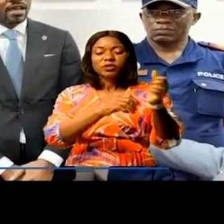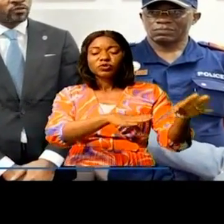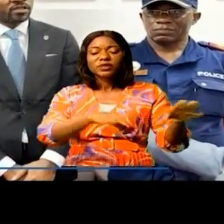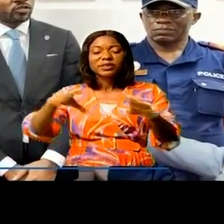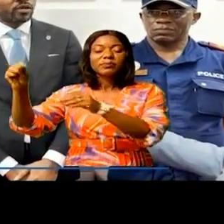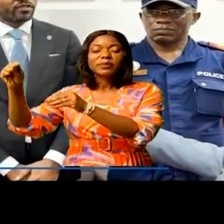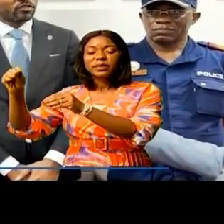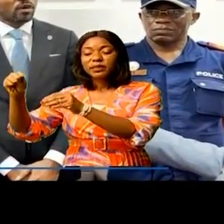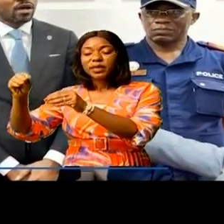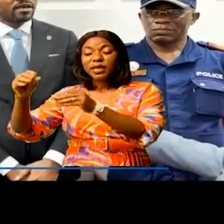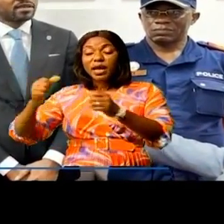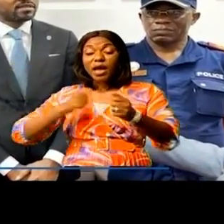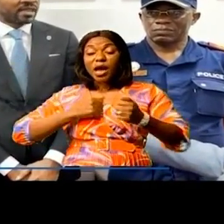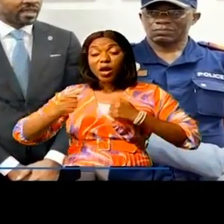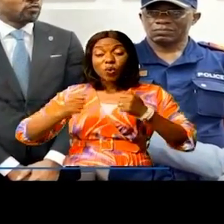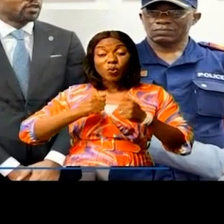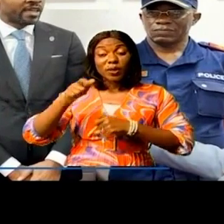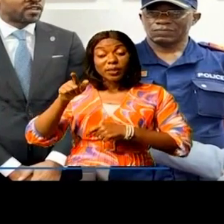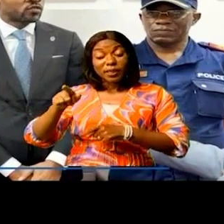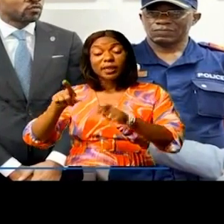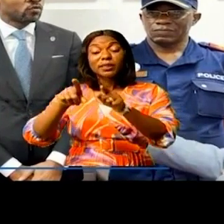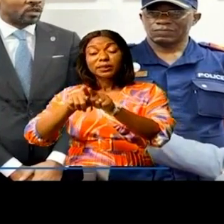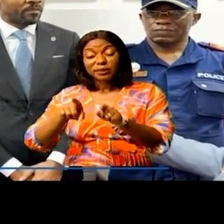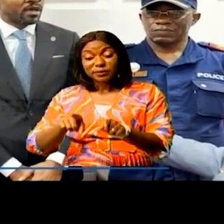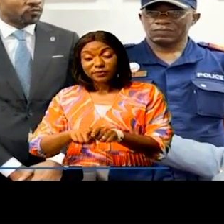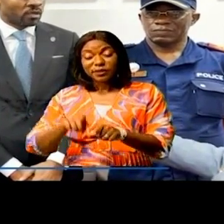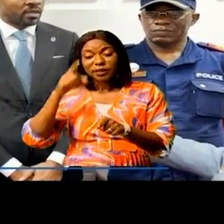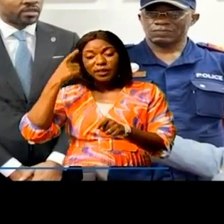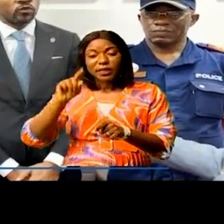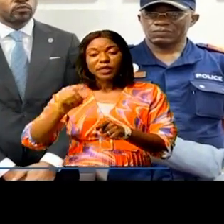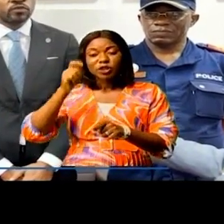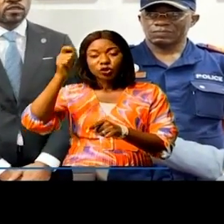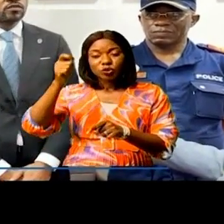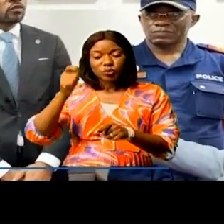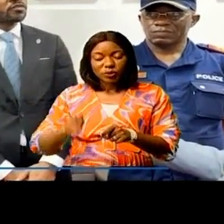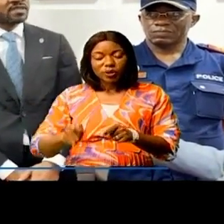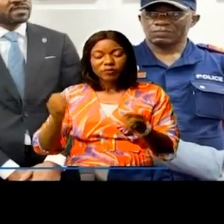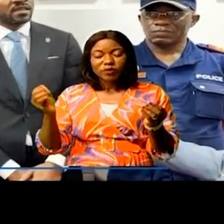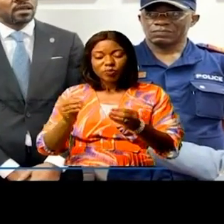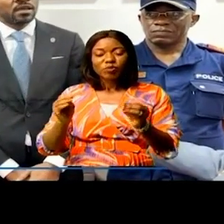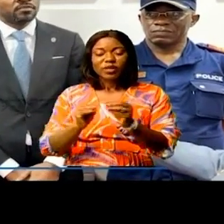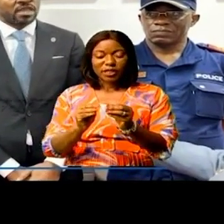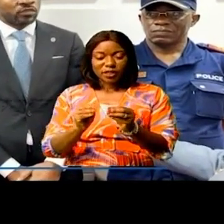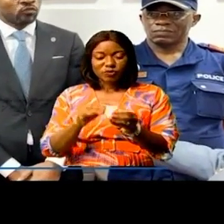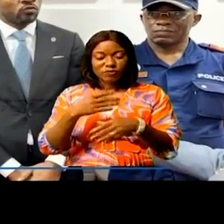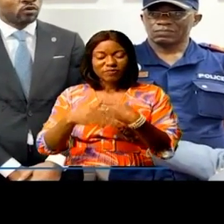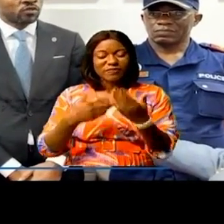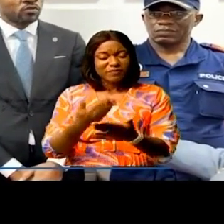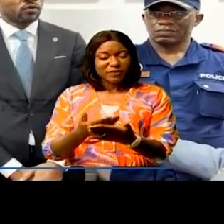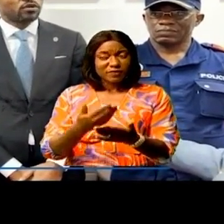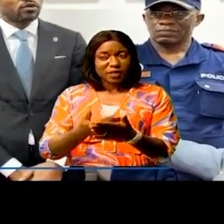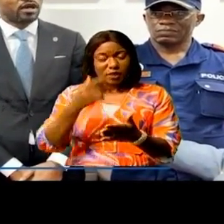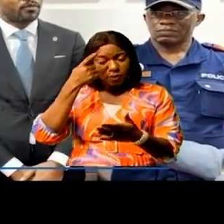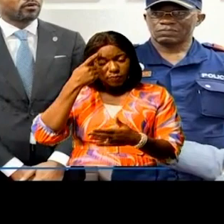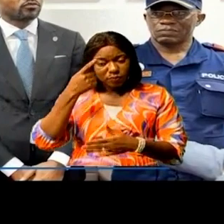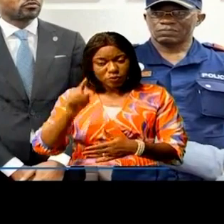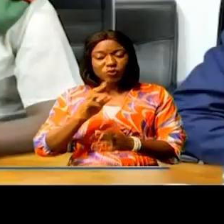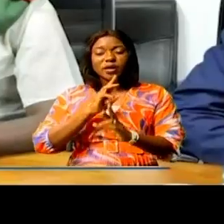à côté du M23 serait une réaction de la part de Rwanda. Et donc pour ça, nous serons fixés bientôt